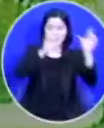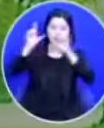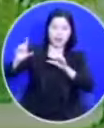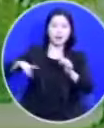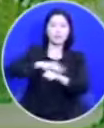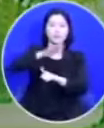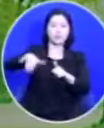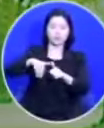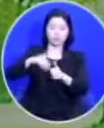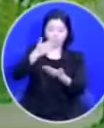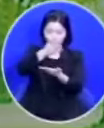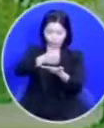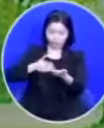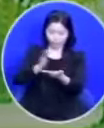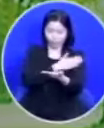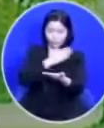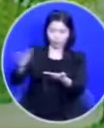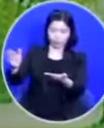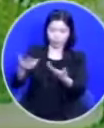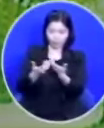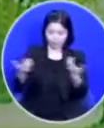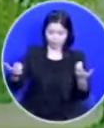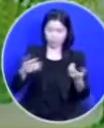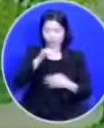뚜렷하게 갈라지는 거예요